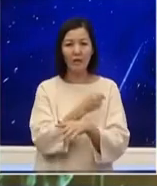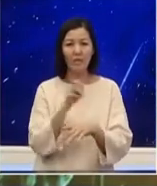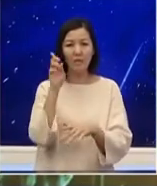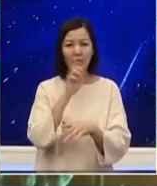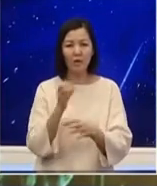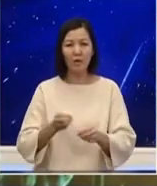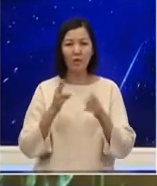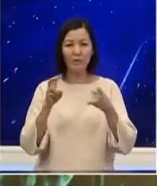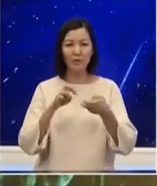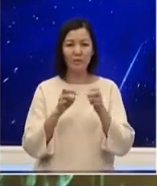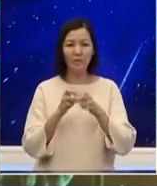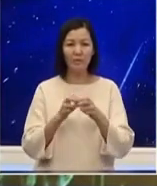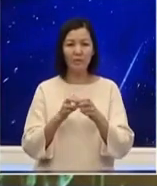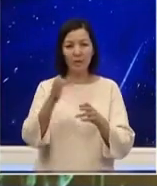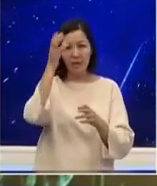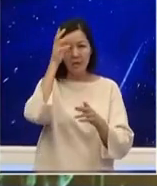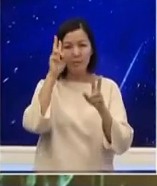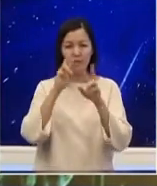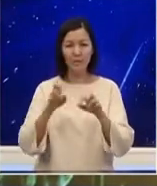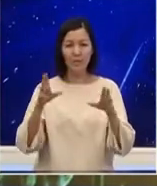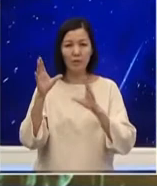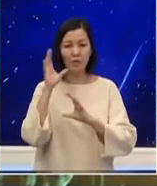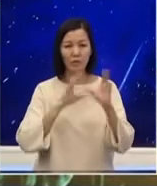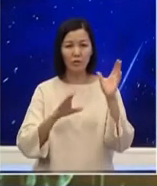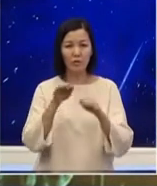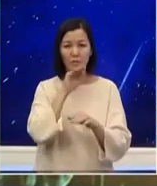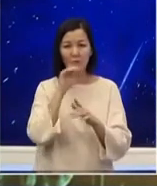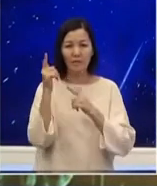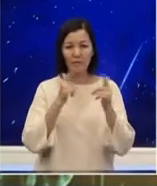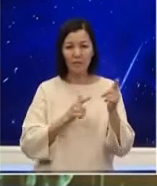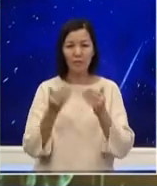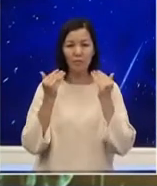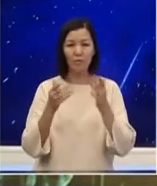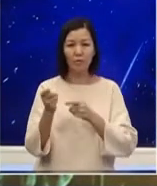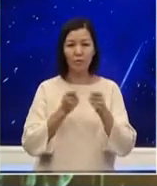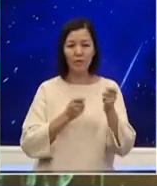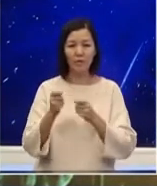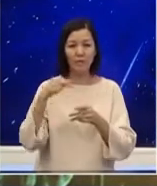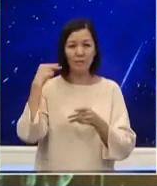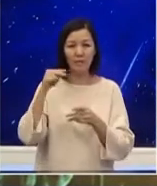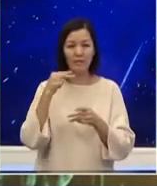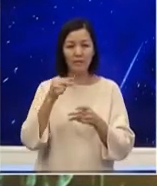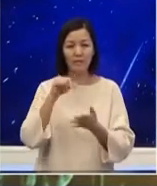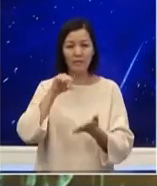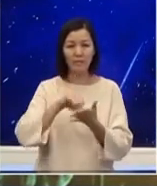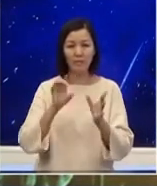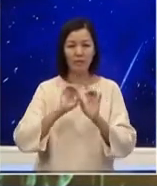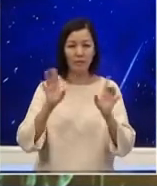биологиялық қауіпсіздік проблемалары ғылыми зерттеу институтының ғалымдары дайындауда. Бүгін басшылығы ел президентіне есеп